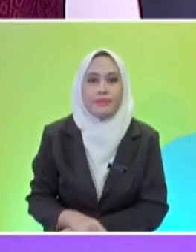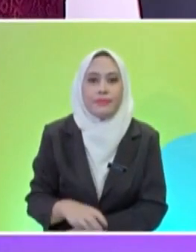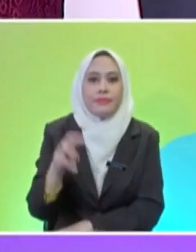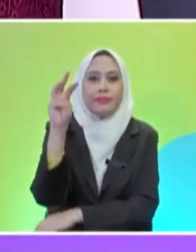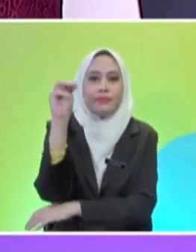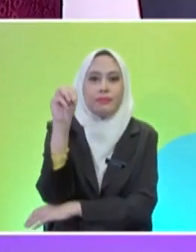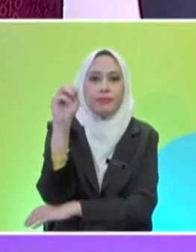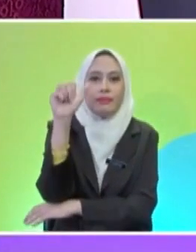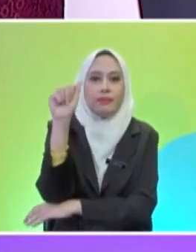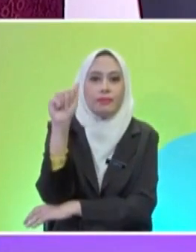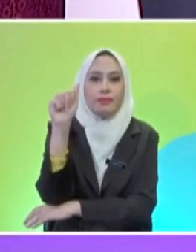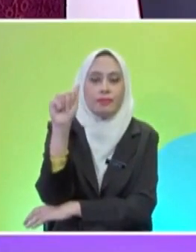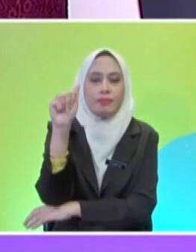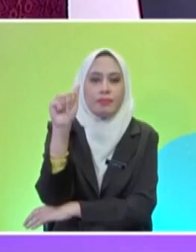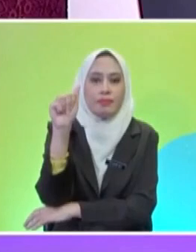sama-sama.